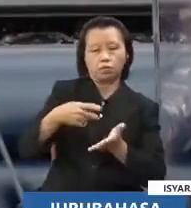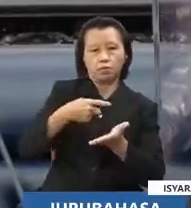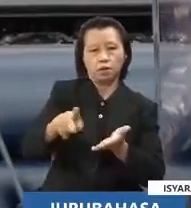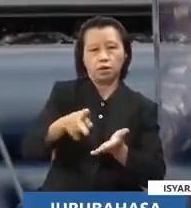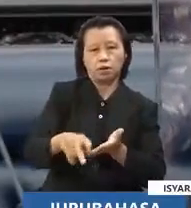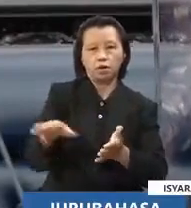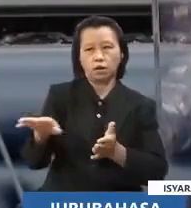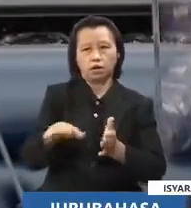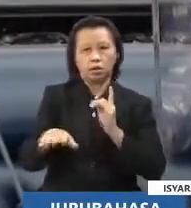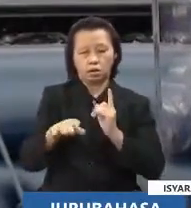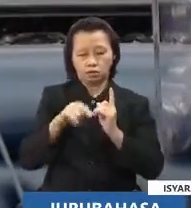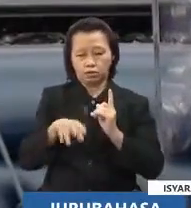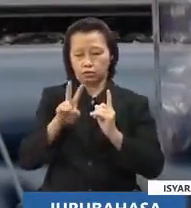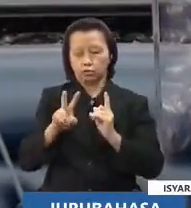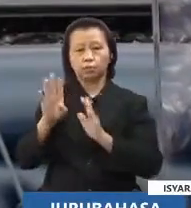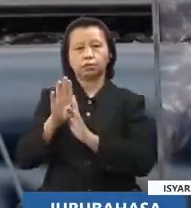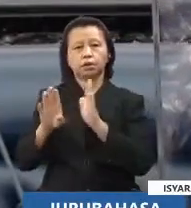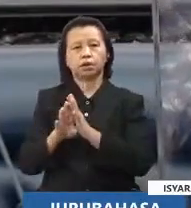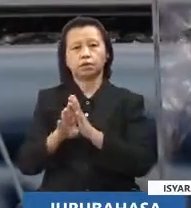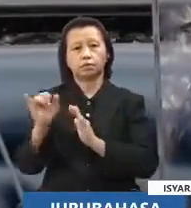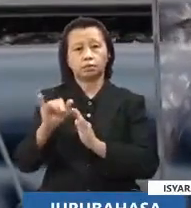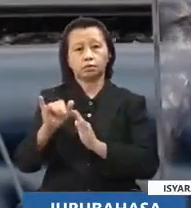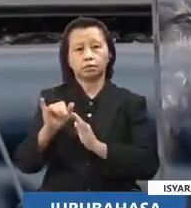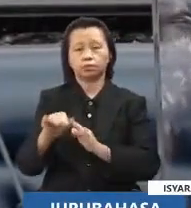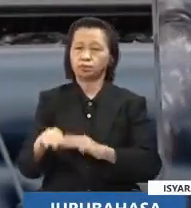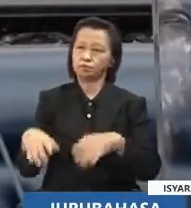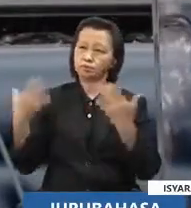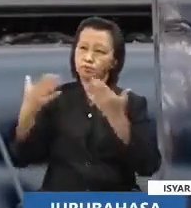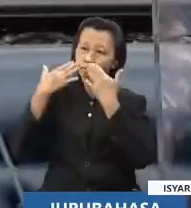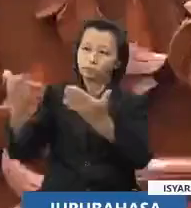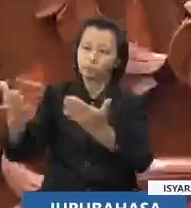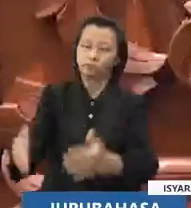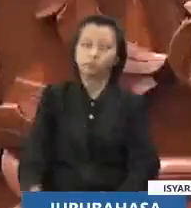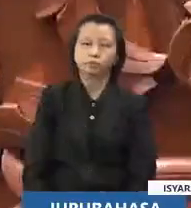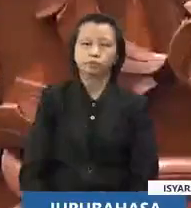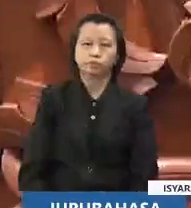lebih kurang RM1.26 bilion juga. Sekian, terima kasih. Seterusnya.